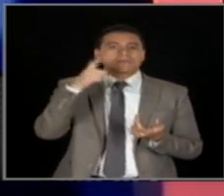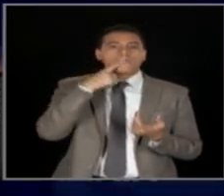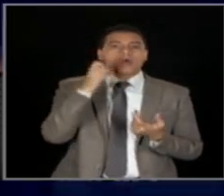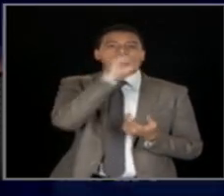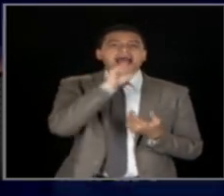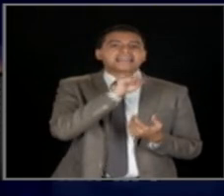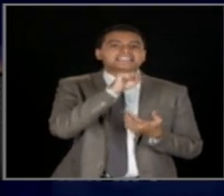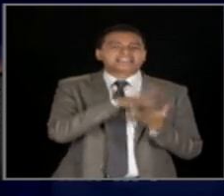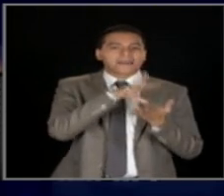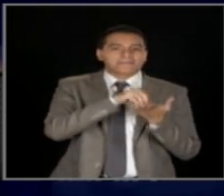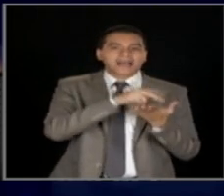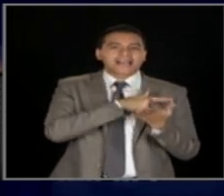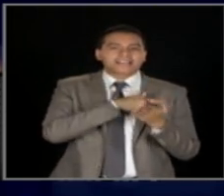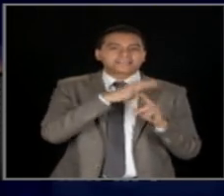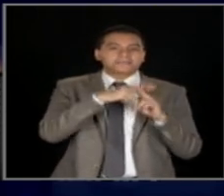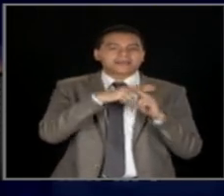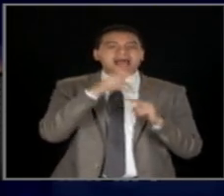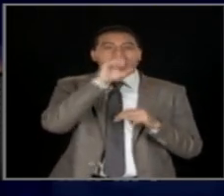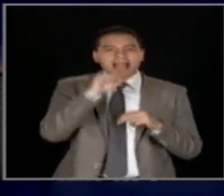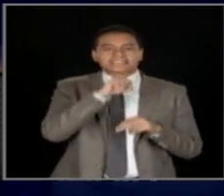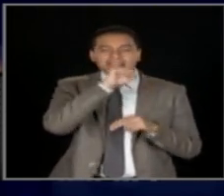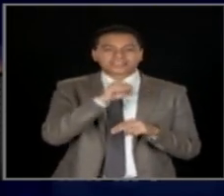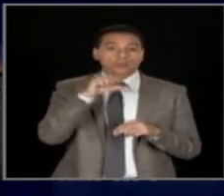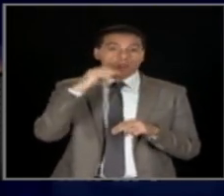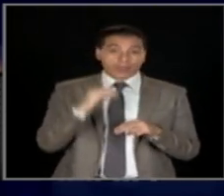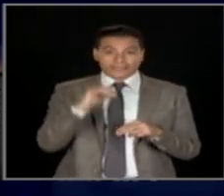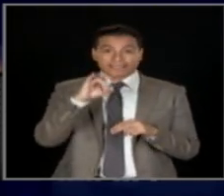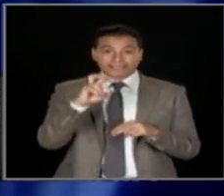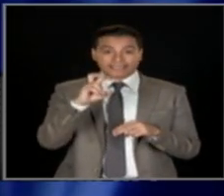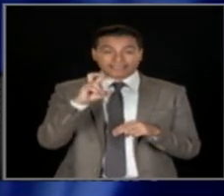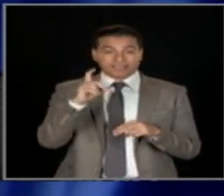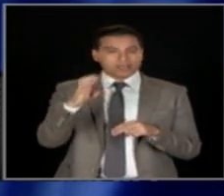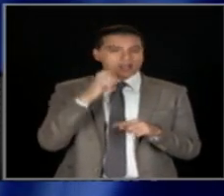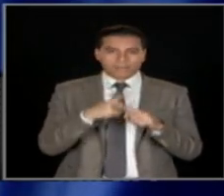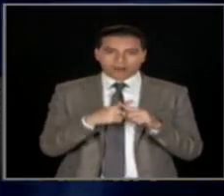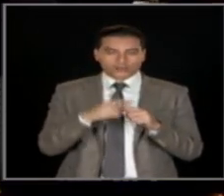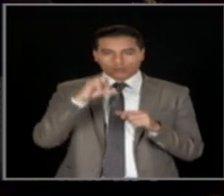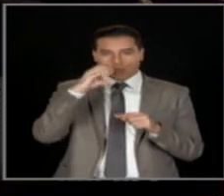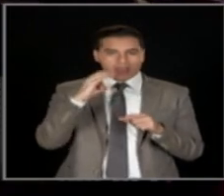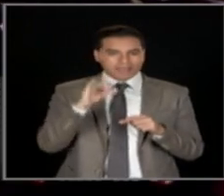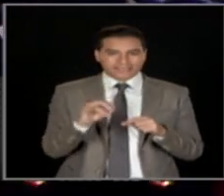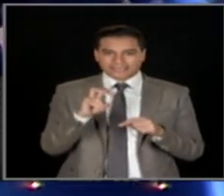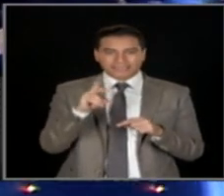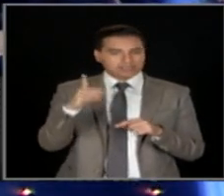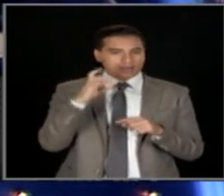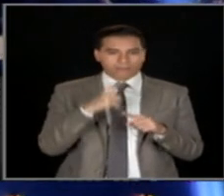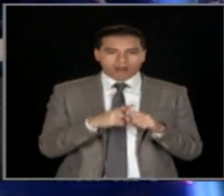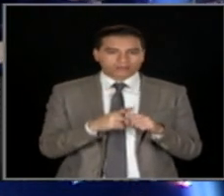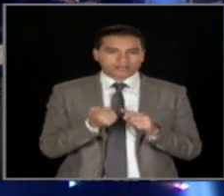وجيه سمير، إجابة خاطئة. ولا الأول ولا الثاني